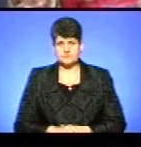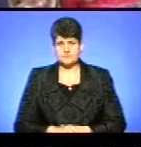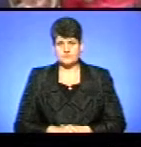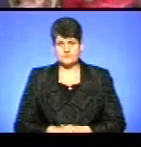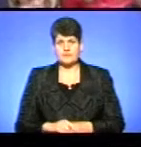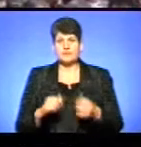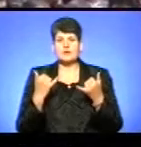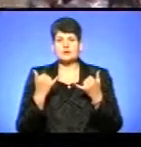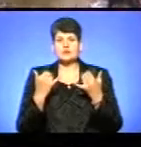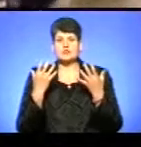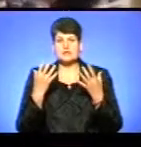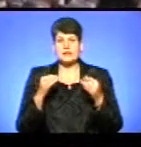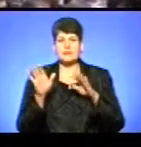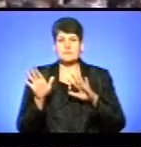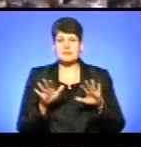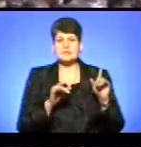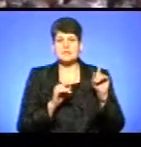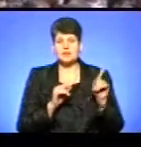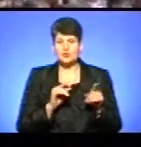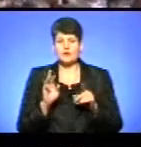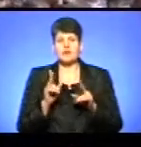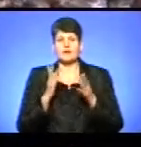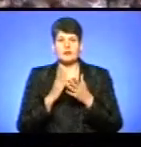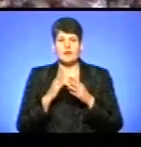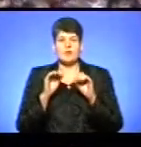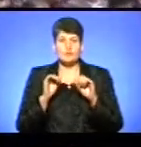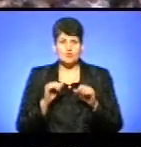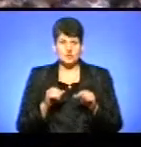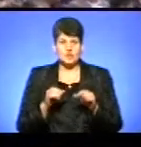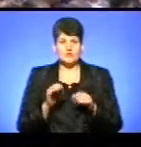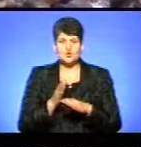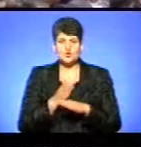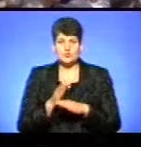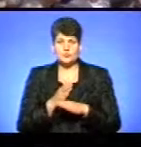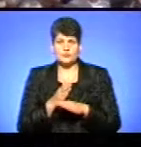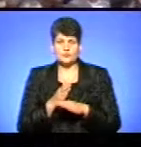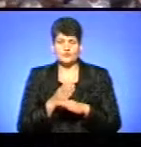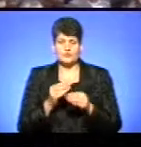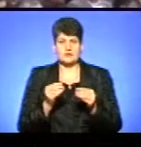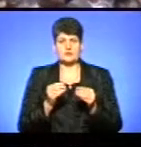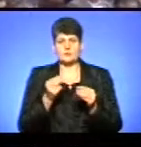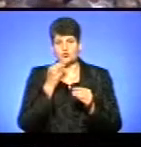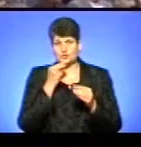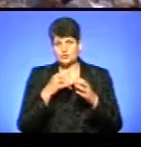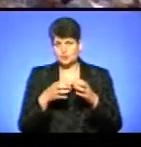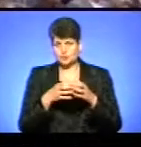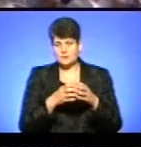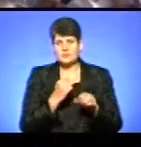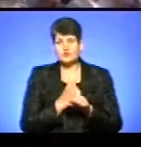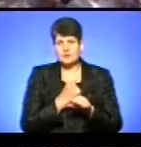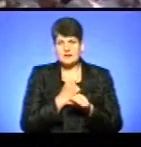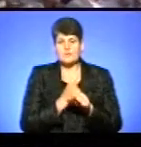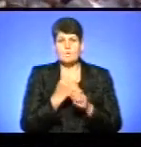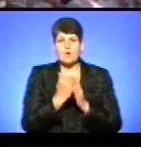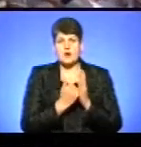На сьогоднішній день, після того, як є можливість зараз вартувати і продовольчу групу, ми в себе розробили виробничу програму, яка спрямована на